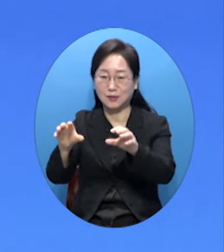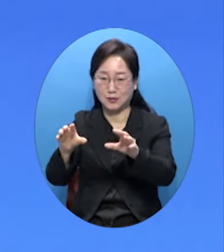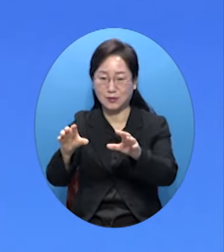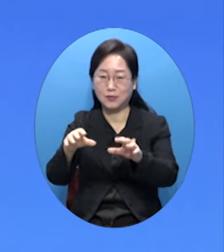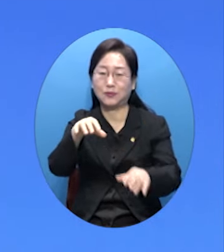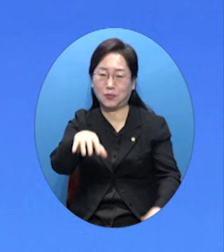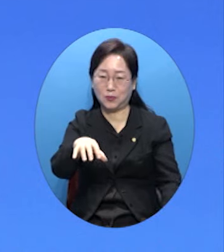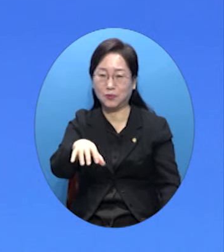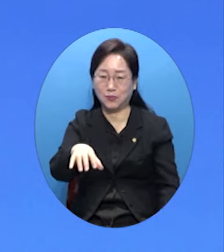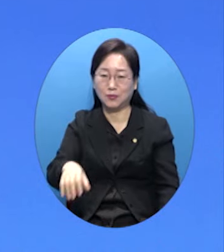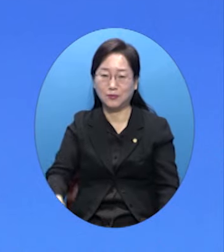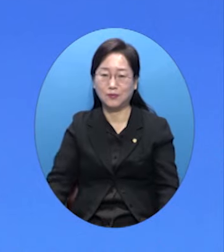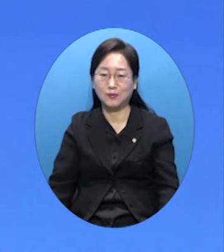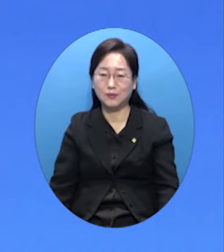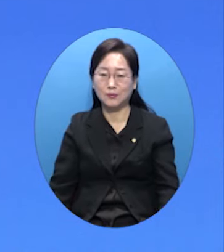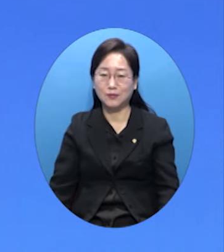되었습니다.